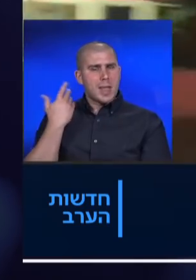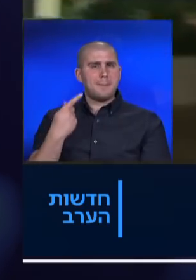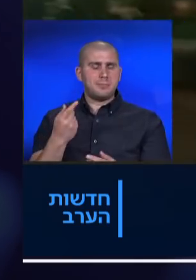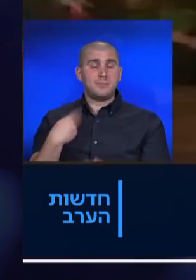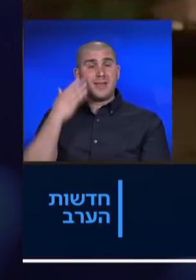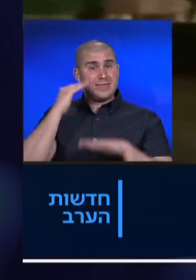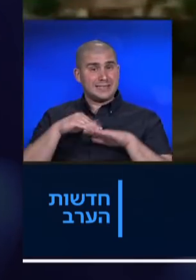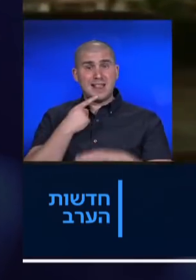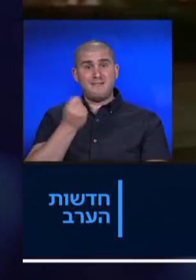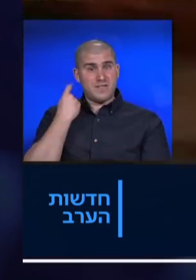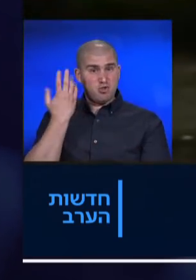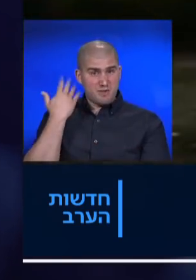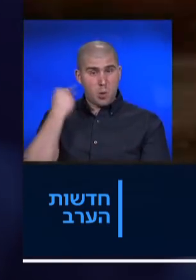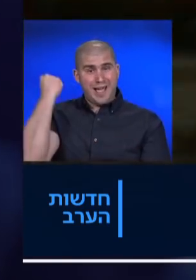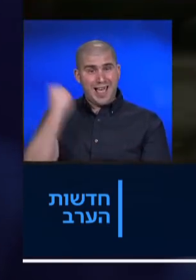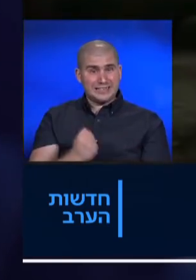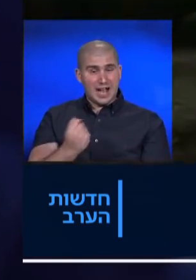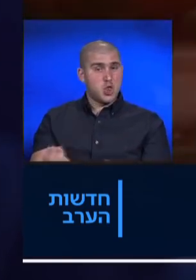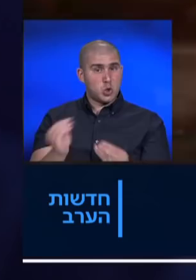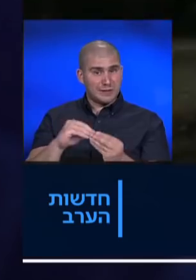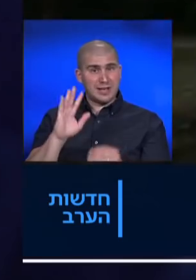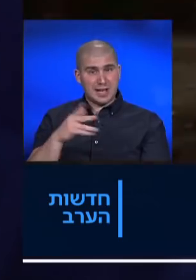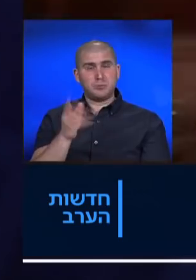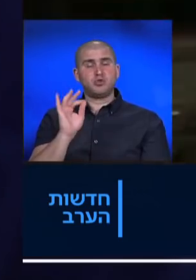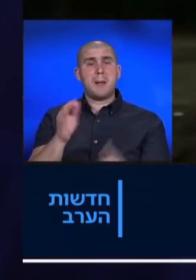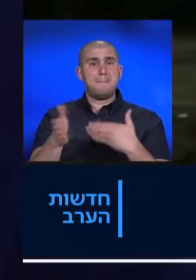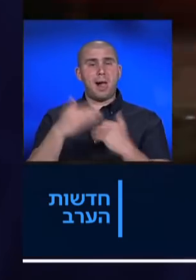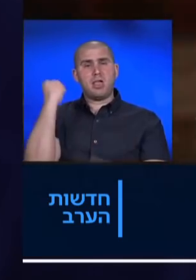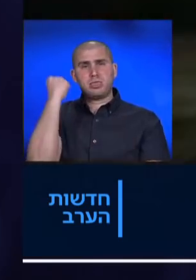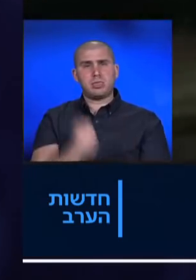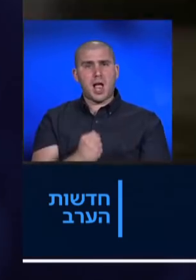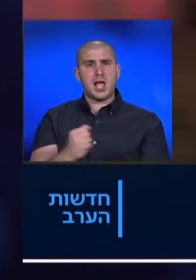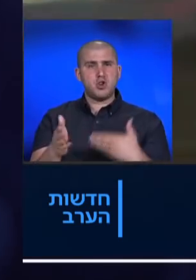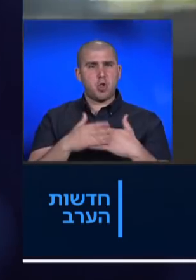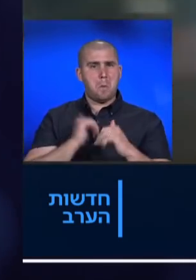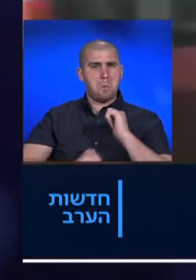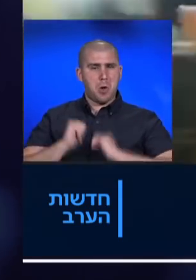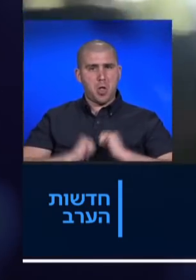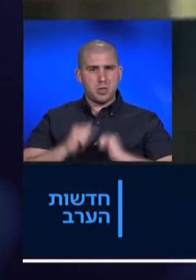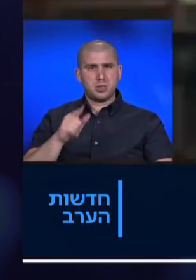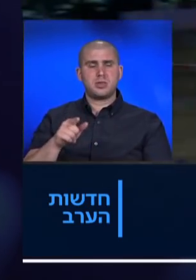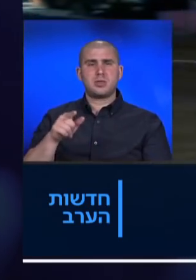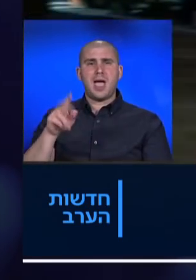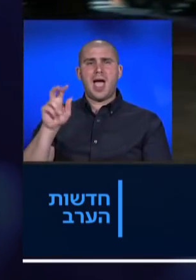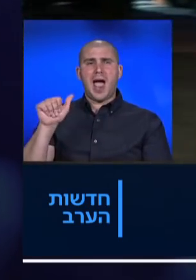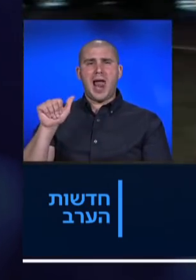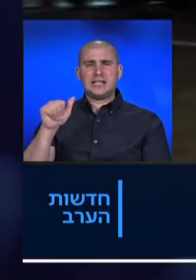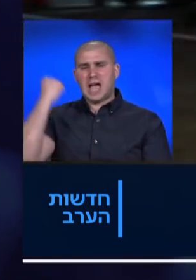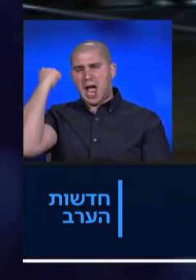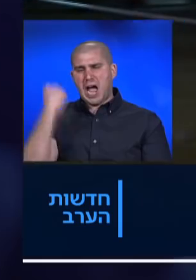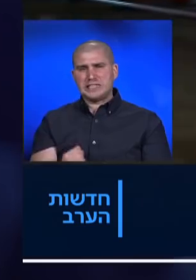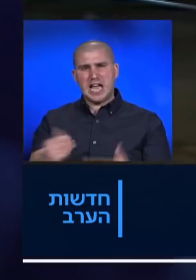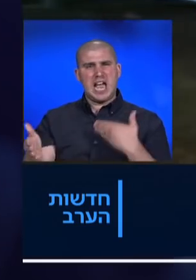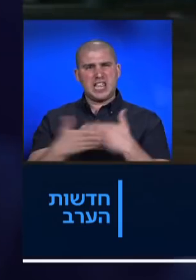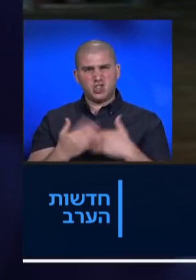שעבר רצח נוסף גם כן, שבעל שדוקר את אשתו בחולון, מנדפו אלזה, שרוצח את אשתו,